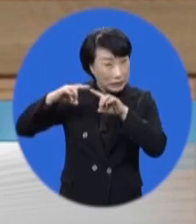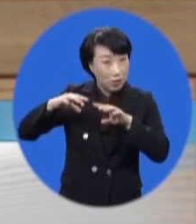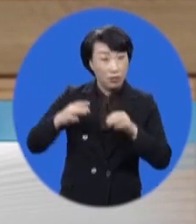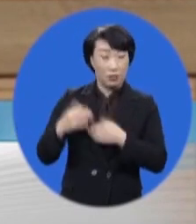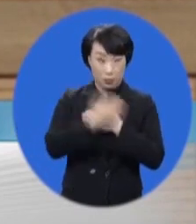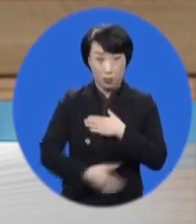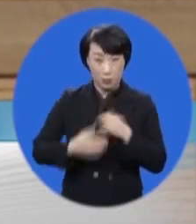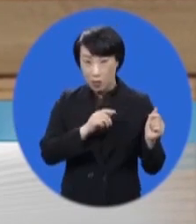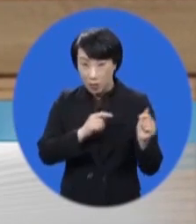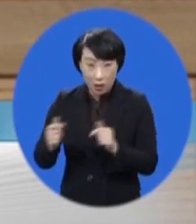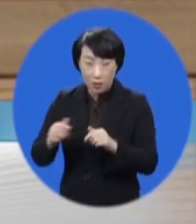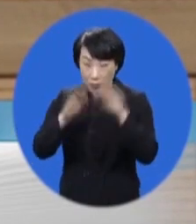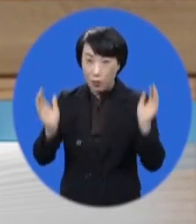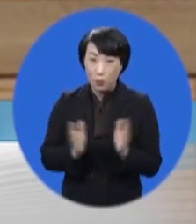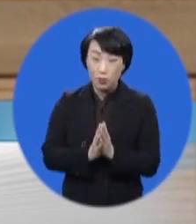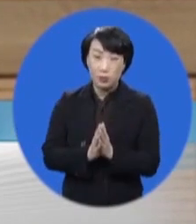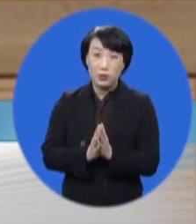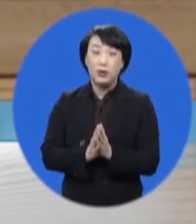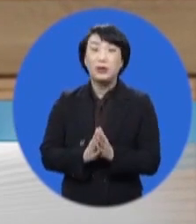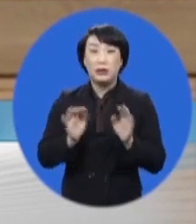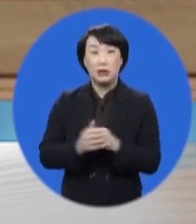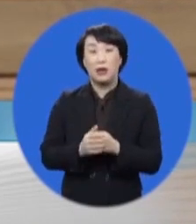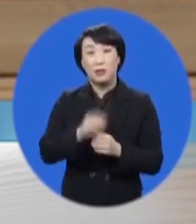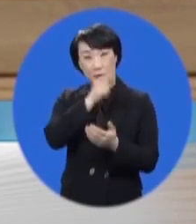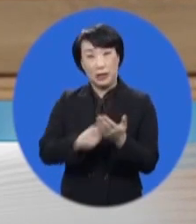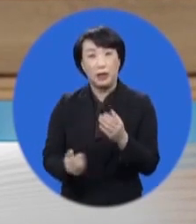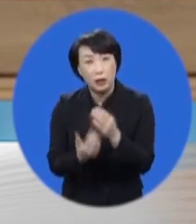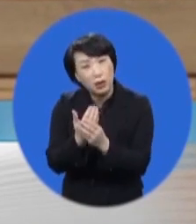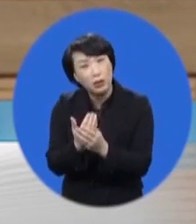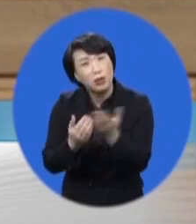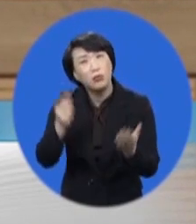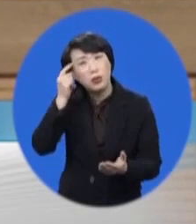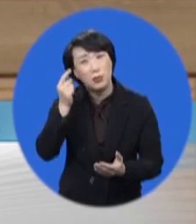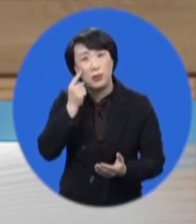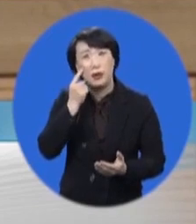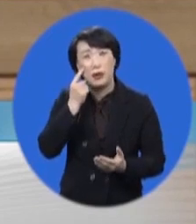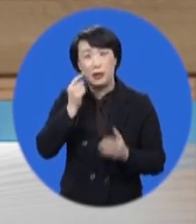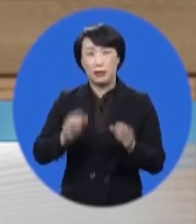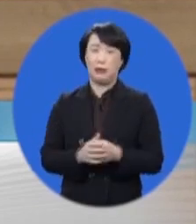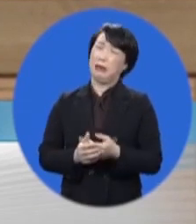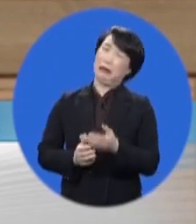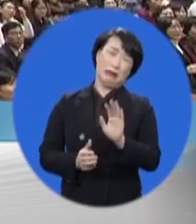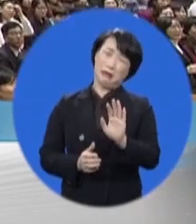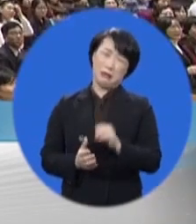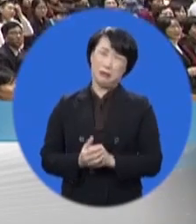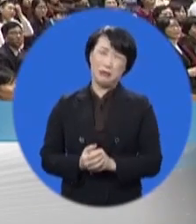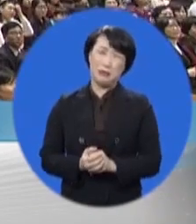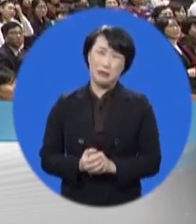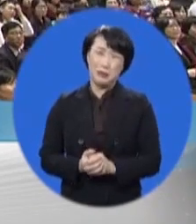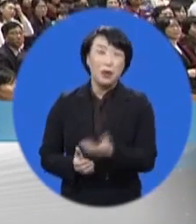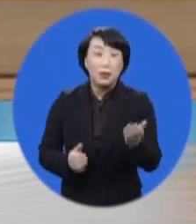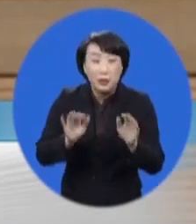몸에나 얼마나 많은 부작용이 일어나는가 한번 보세요. 어? 많은 부작용이지요.